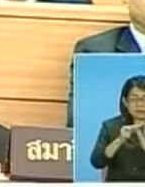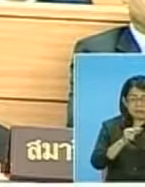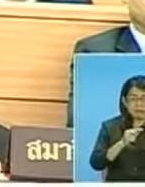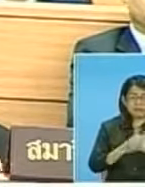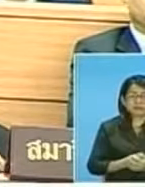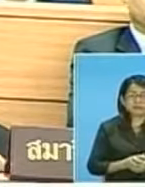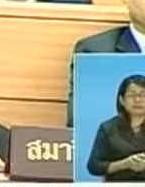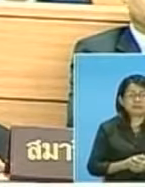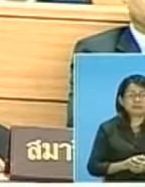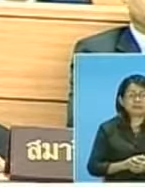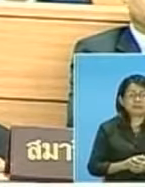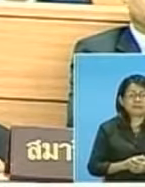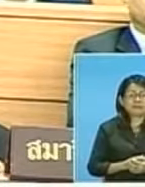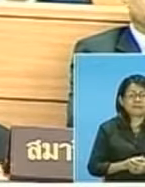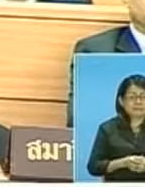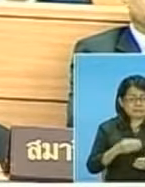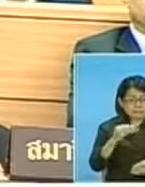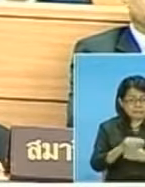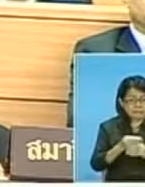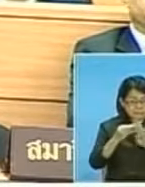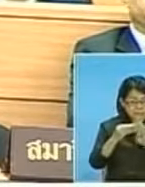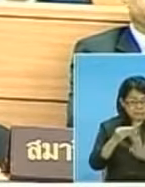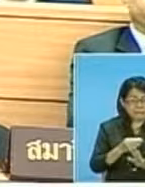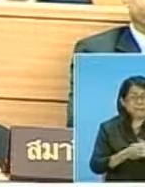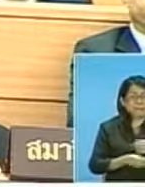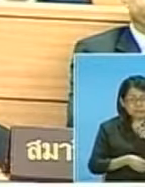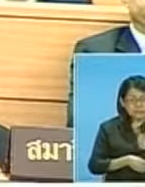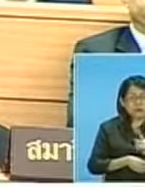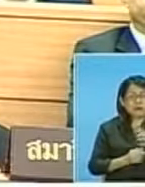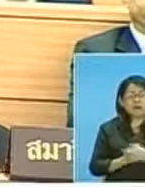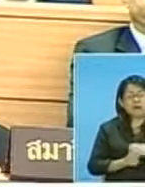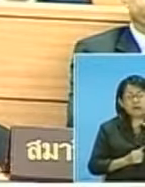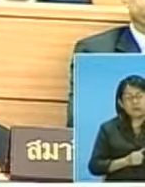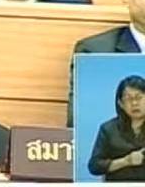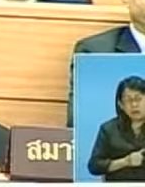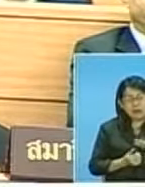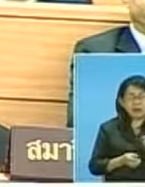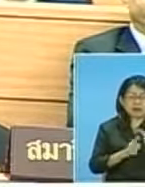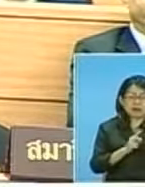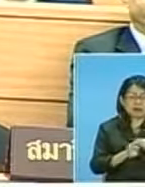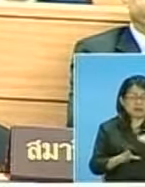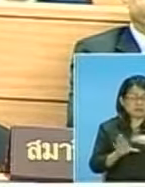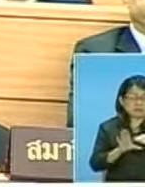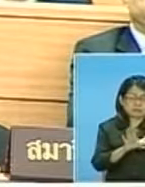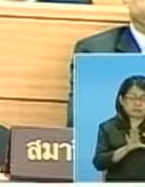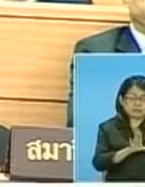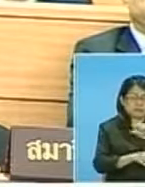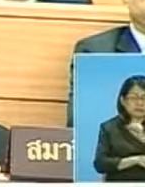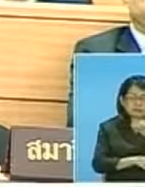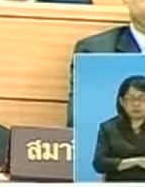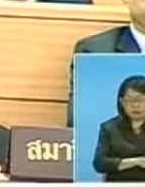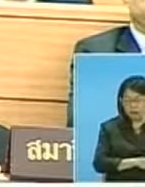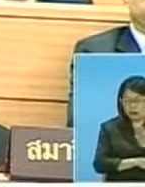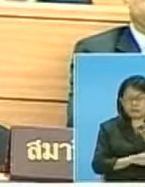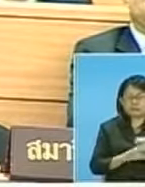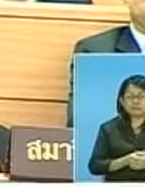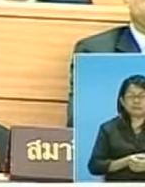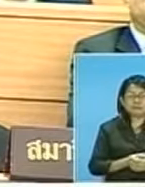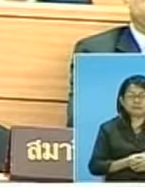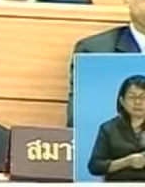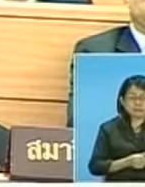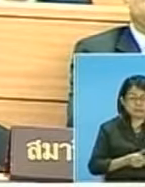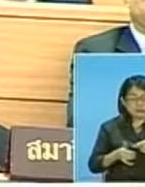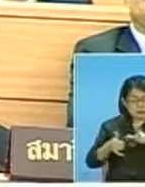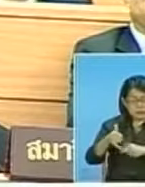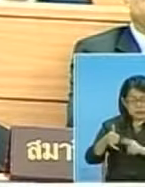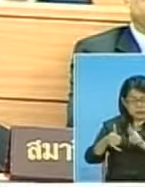อย่างเว็บ4เว็บ5อีก2ข้อว่าไม่ควรจะอนุญาตให้บุคคล2กลุ่มนี้สมัครรับเลือกตั้งเป็นส.ส.ร.จริงความจริงแล้วค